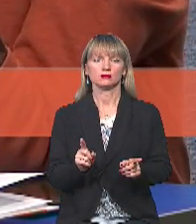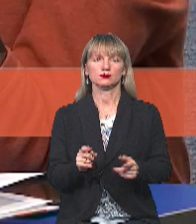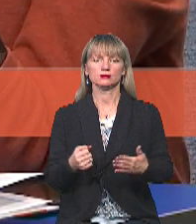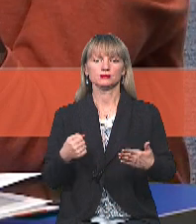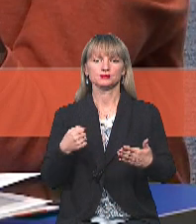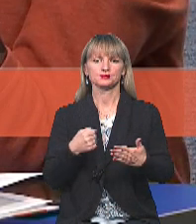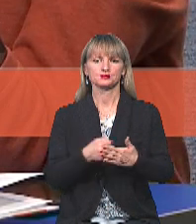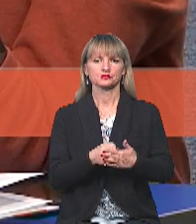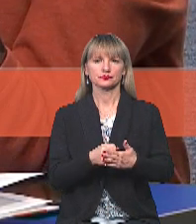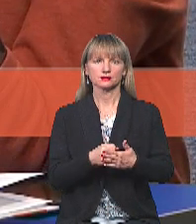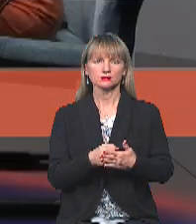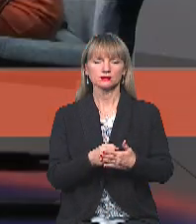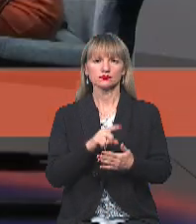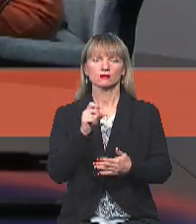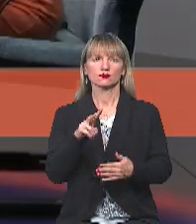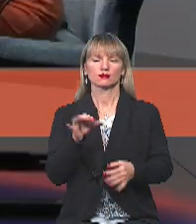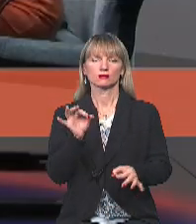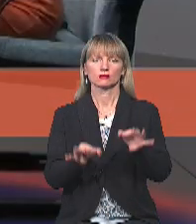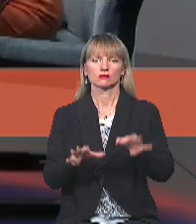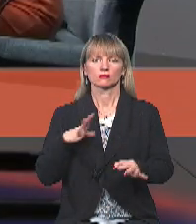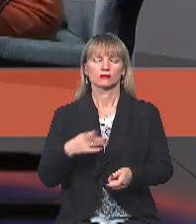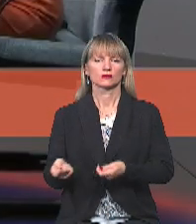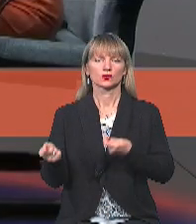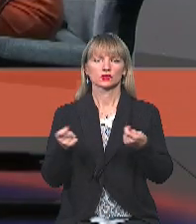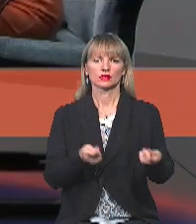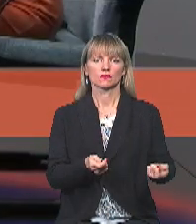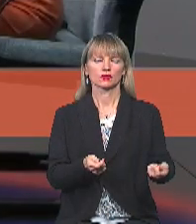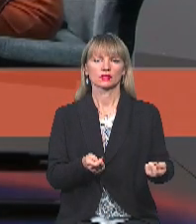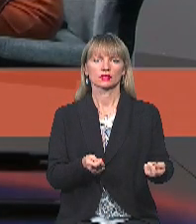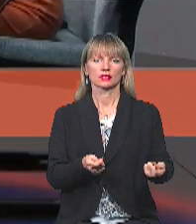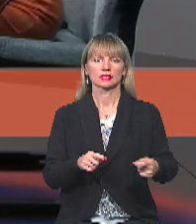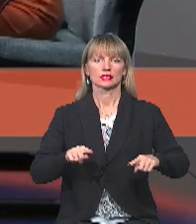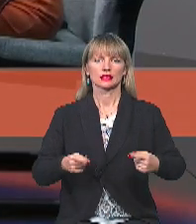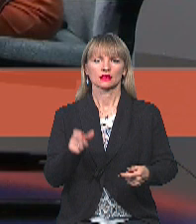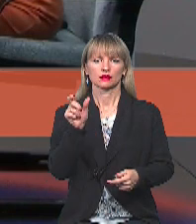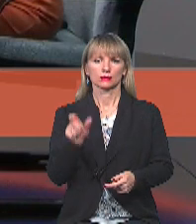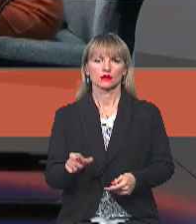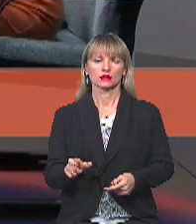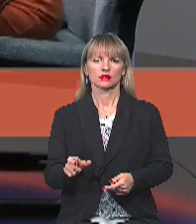до зали суду був доставлений затриманий.